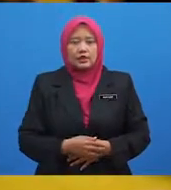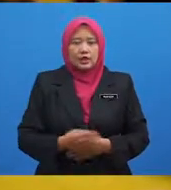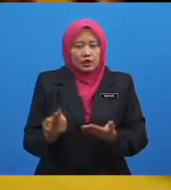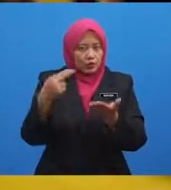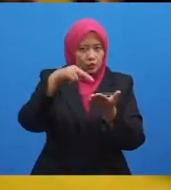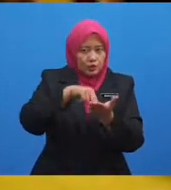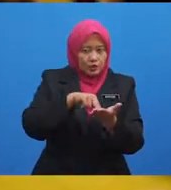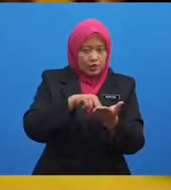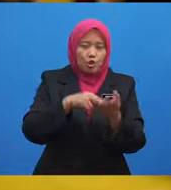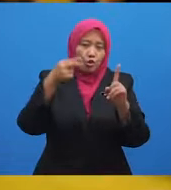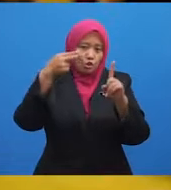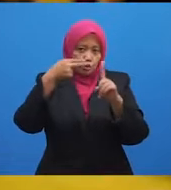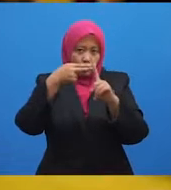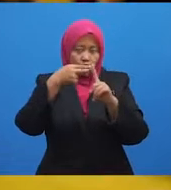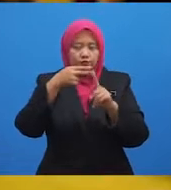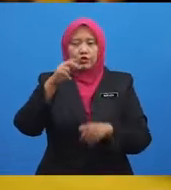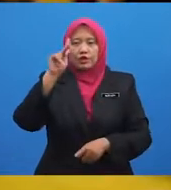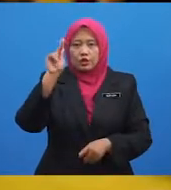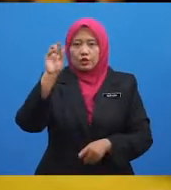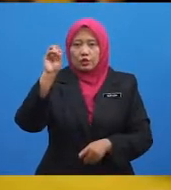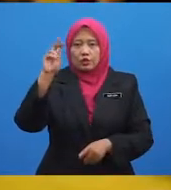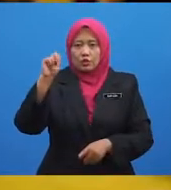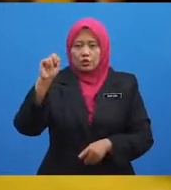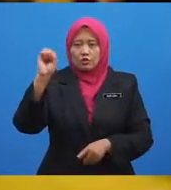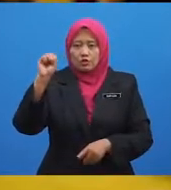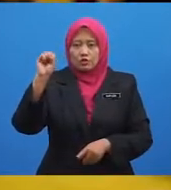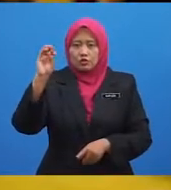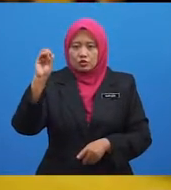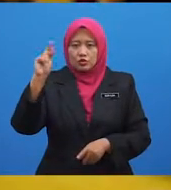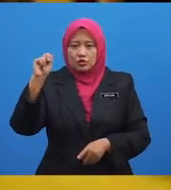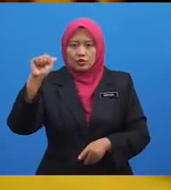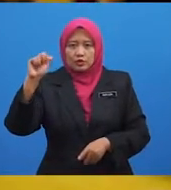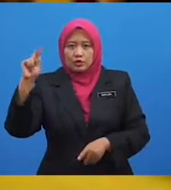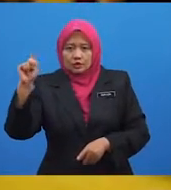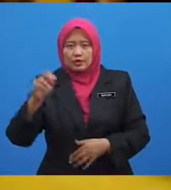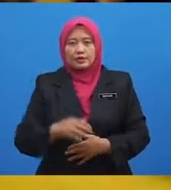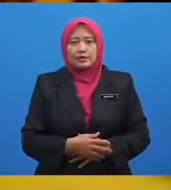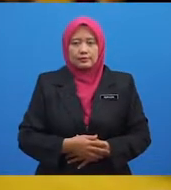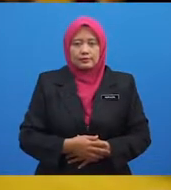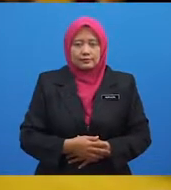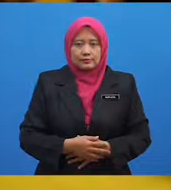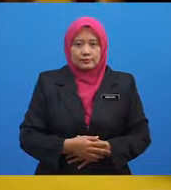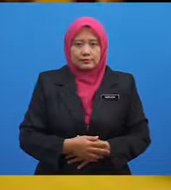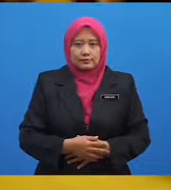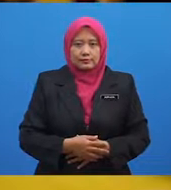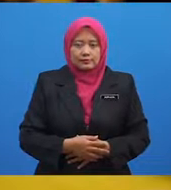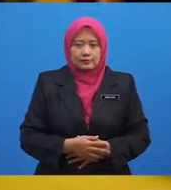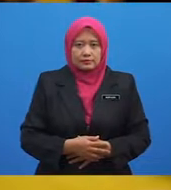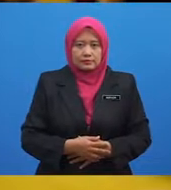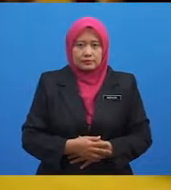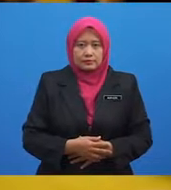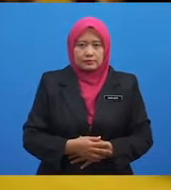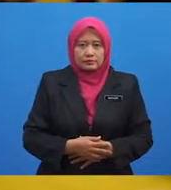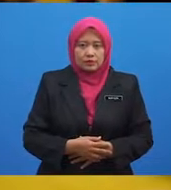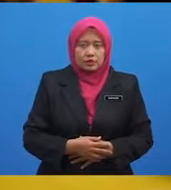sama secara kerap dan berulang pula menggambarkan unsur bunyi aliterasi.